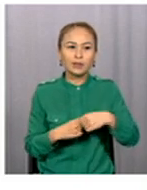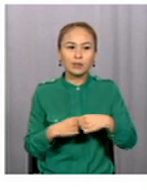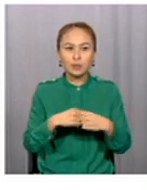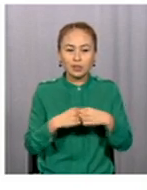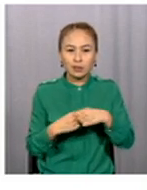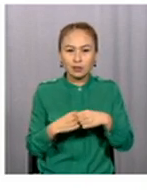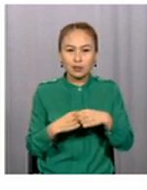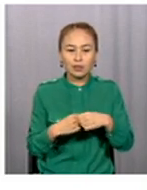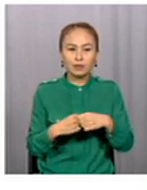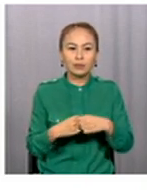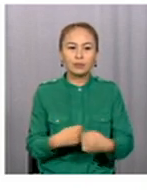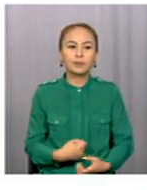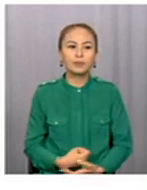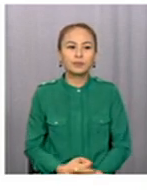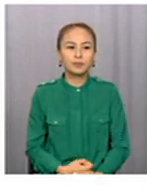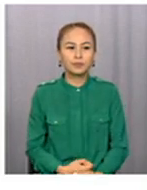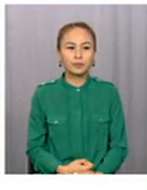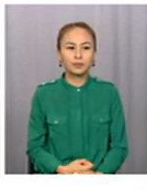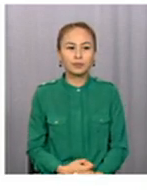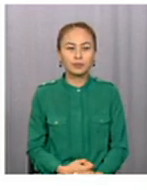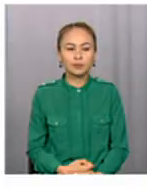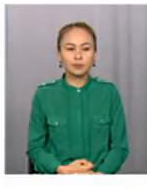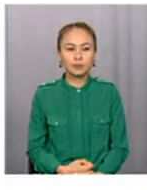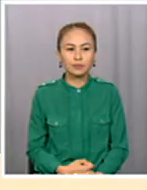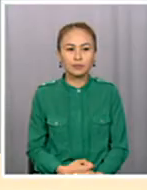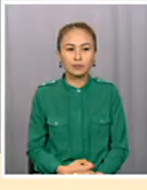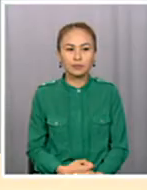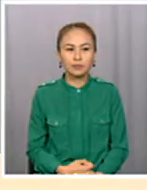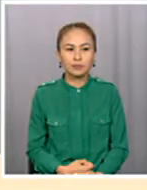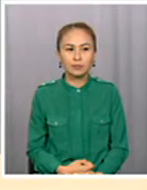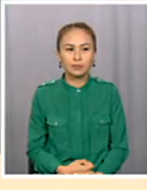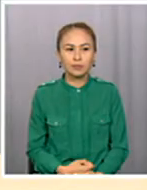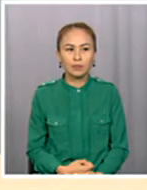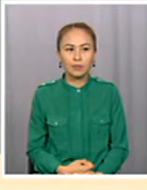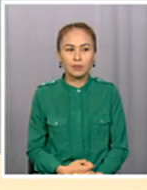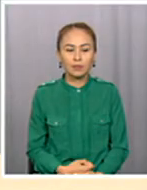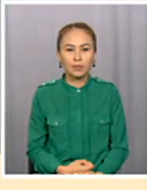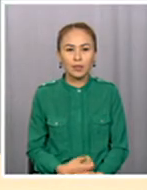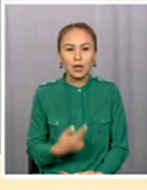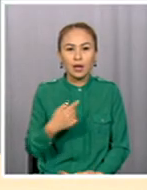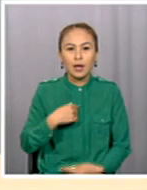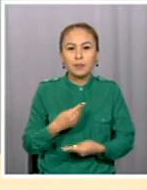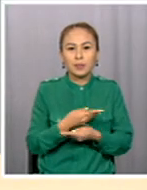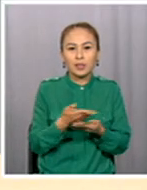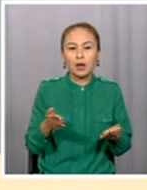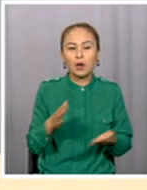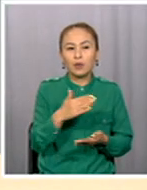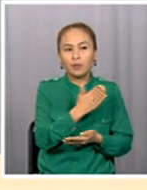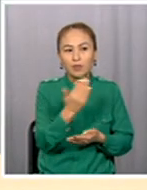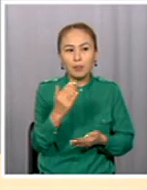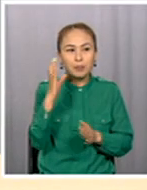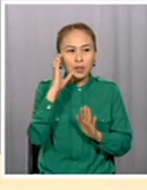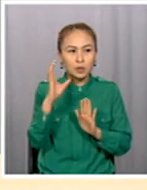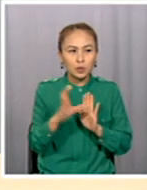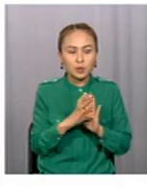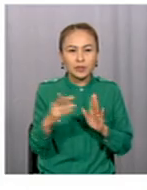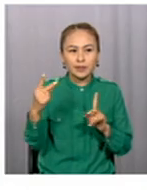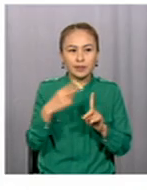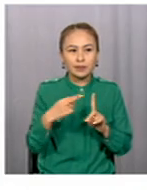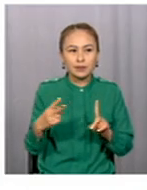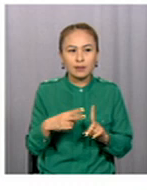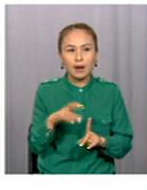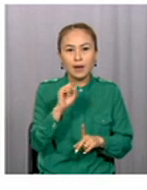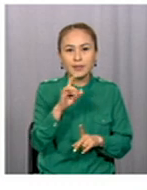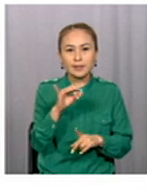и греко-римская борьба. Ребята, предлагаю вам прослушать текст